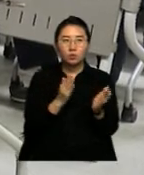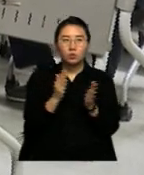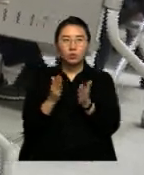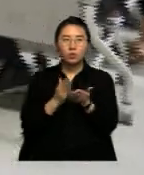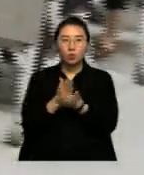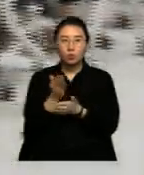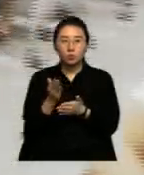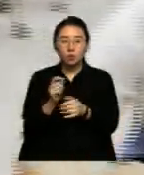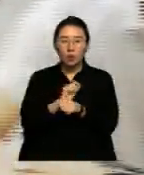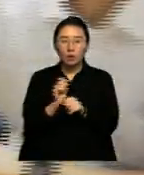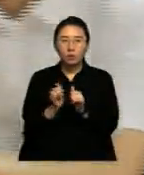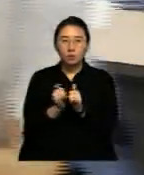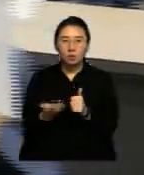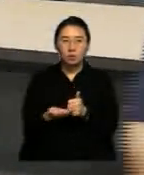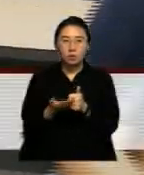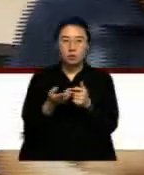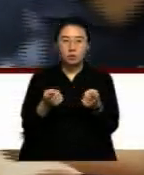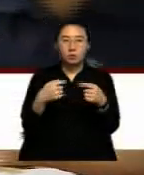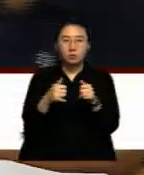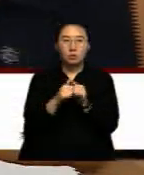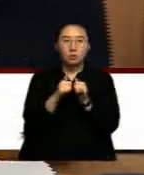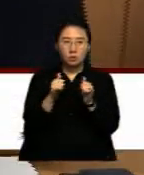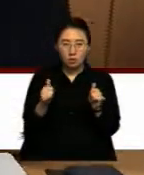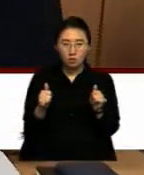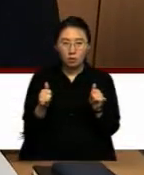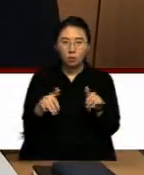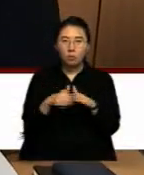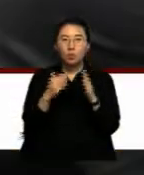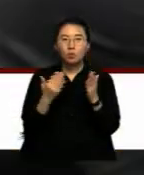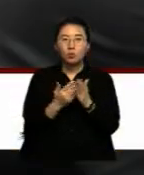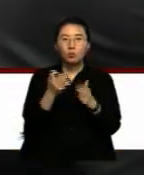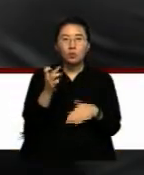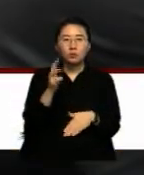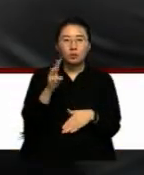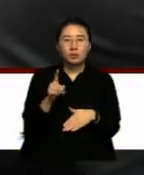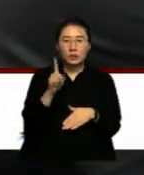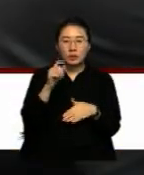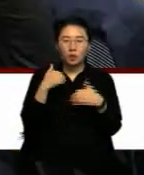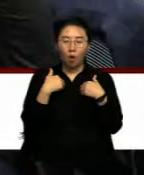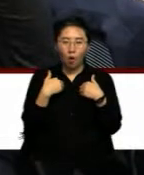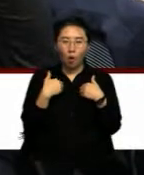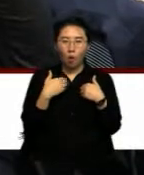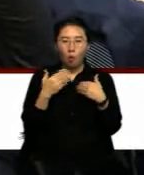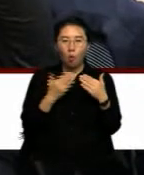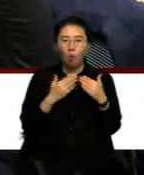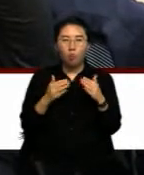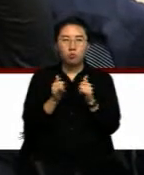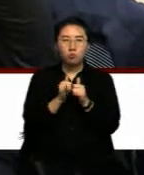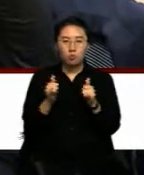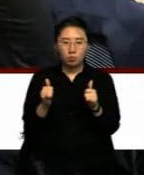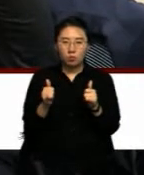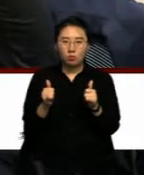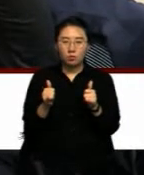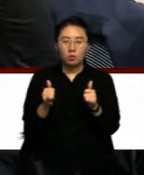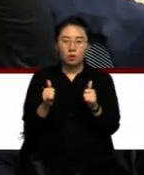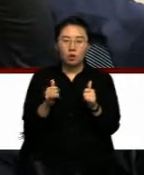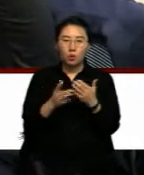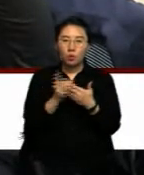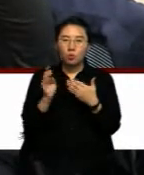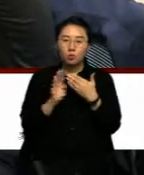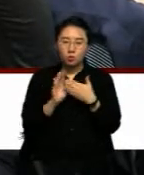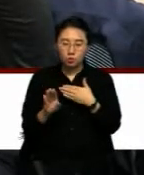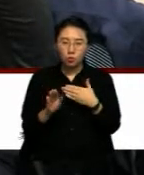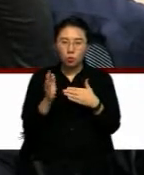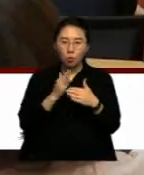전문 행정인 양성 과정에 참여한 수강생들은 모두 포천시청 공무원입니다. 통일 이후 공무원이 갖춰야 할 역량에